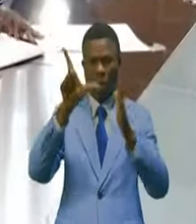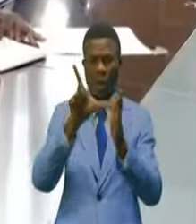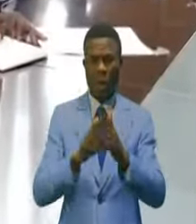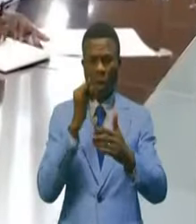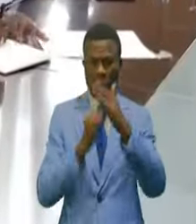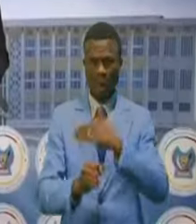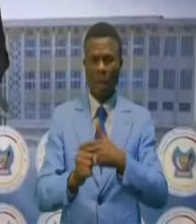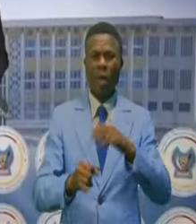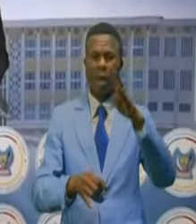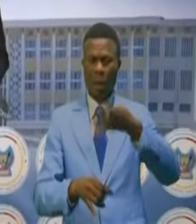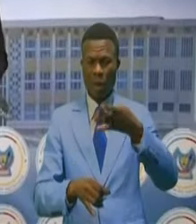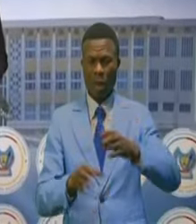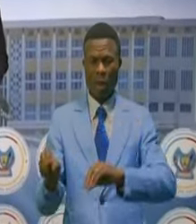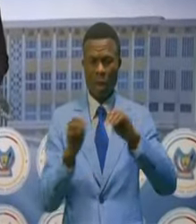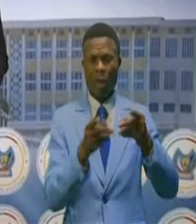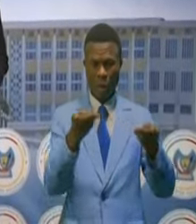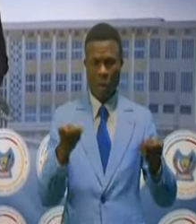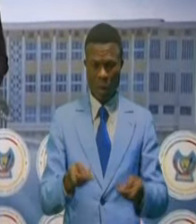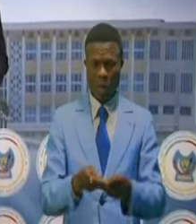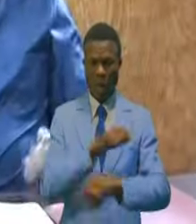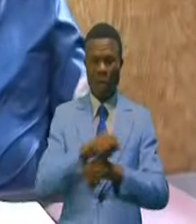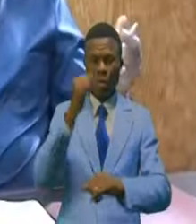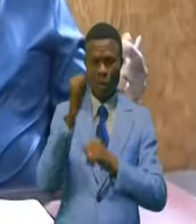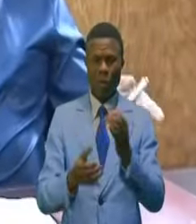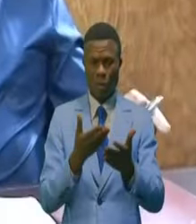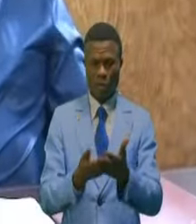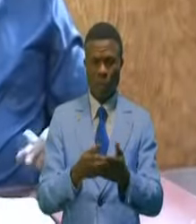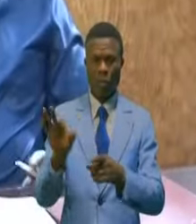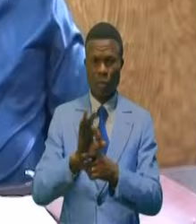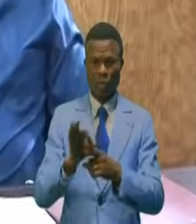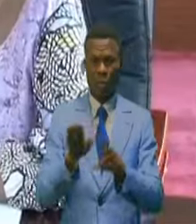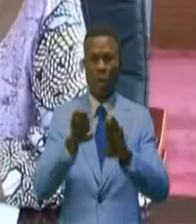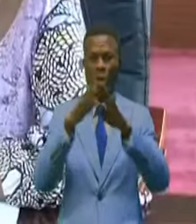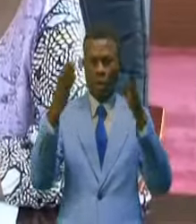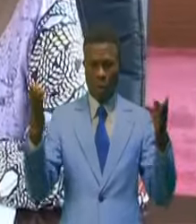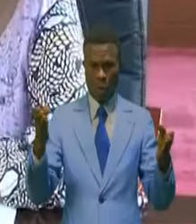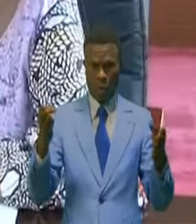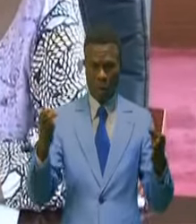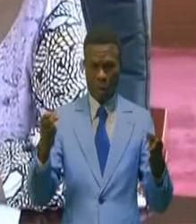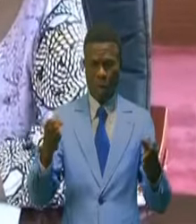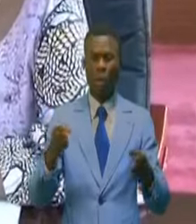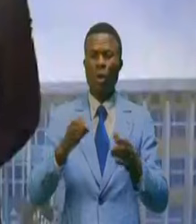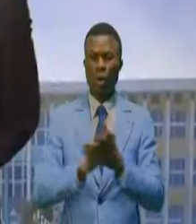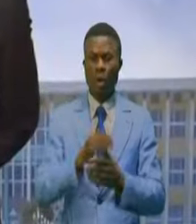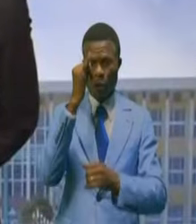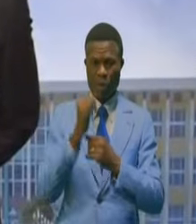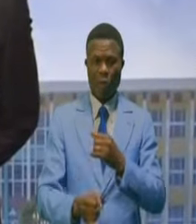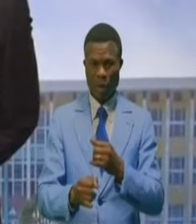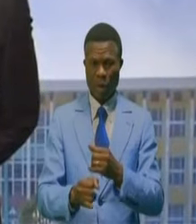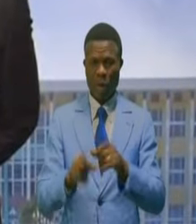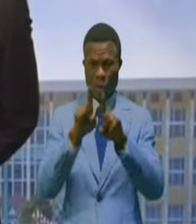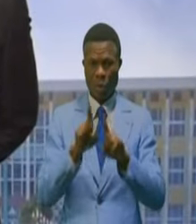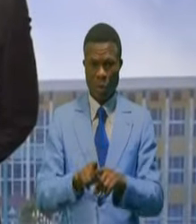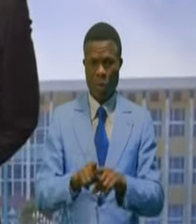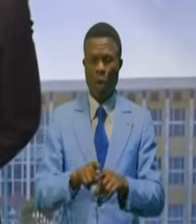et finalement la mise en place du bureau définitif. La session inaugurale prend donc automatiquement fin et